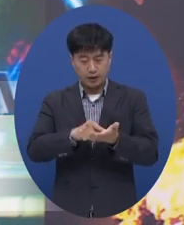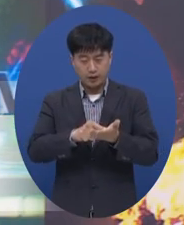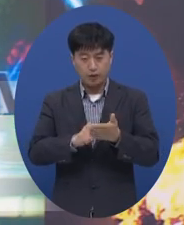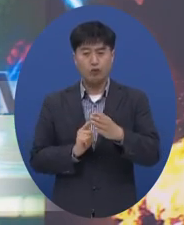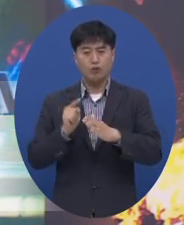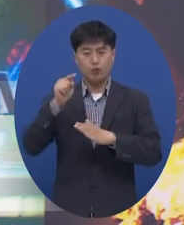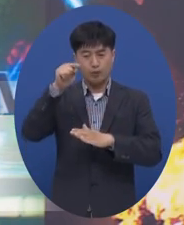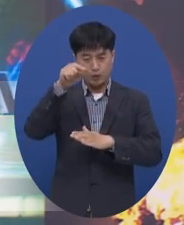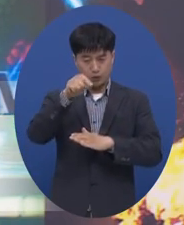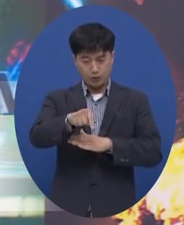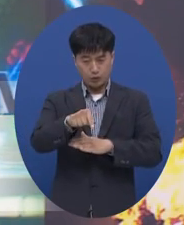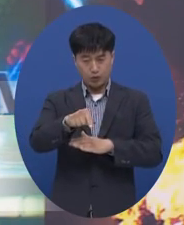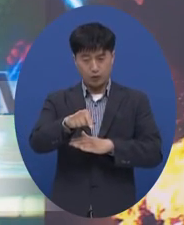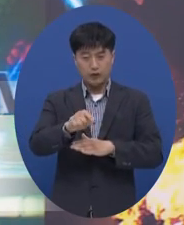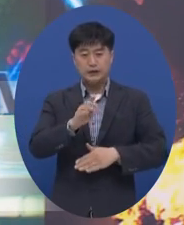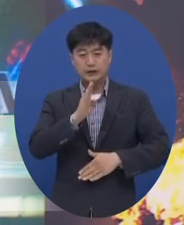기업을